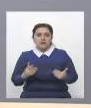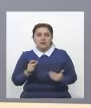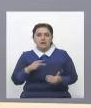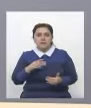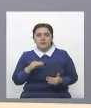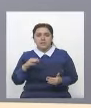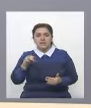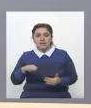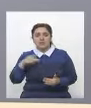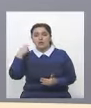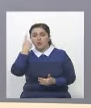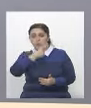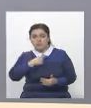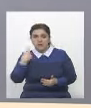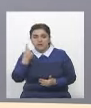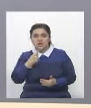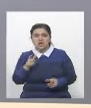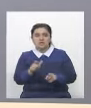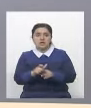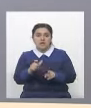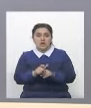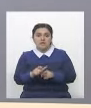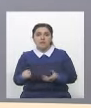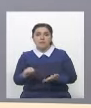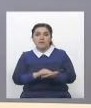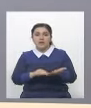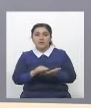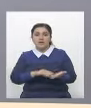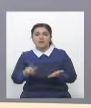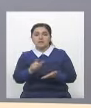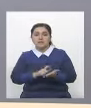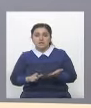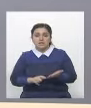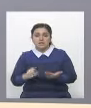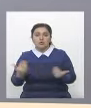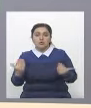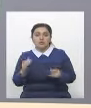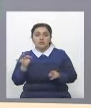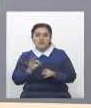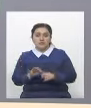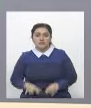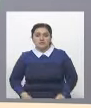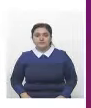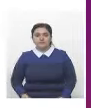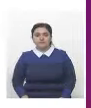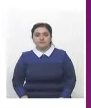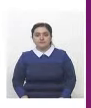эпитеты, образы, слова повторяются в стихотворении и с какой